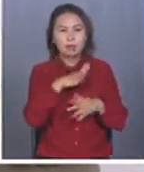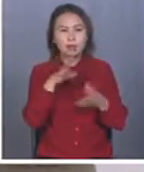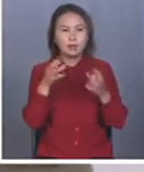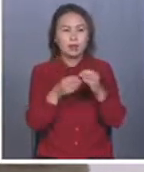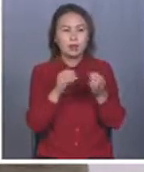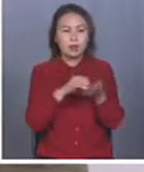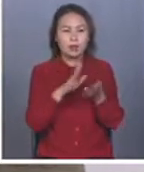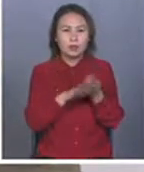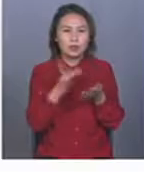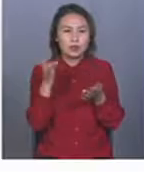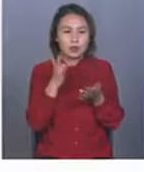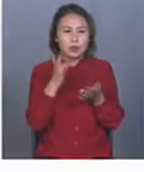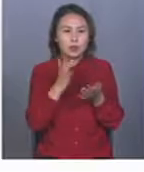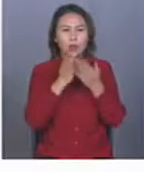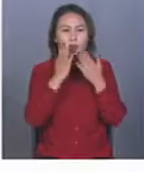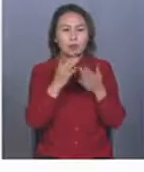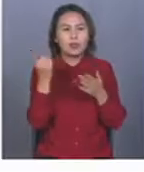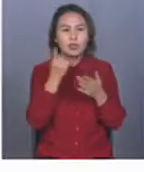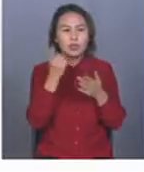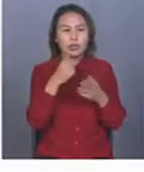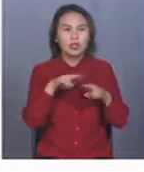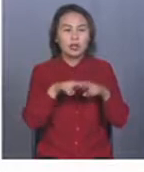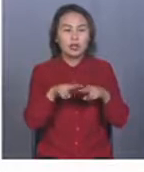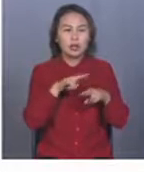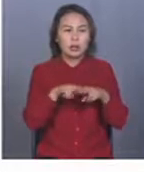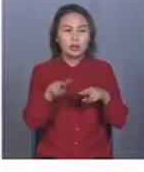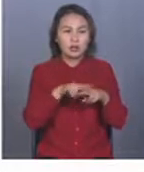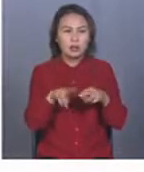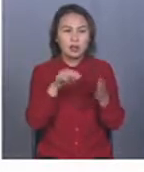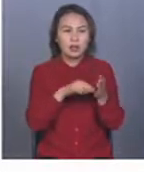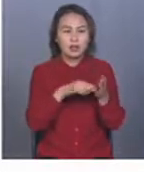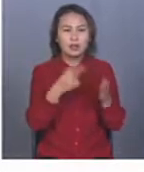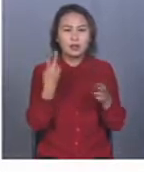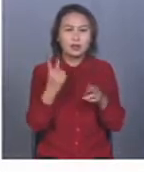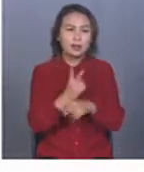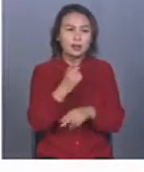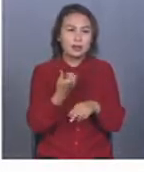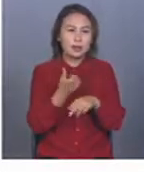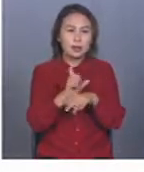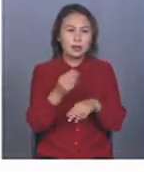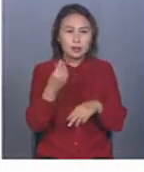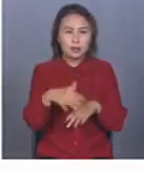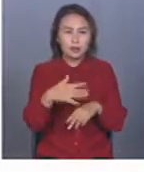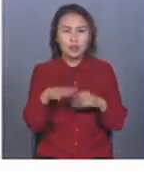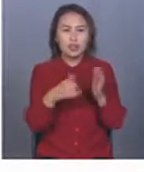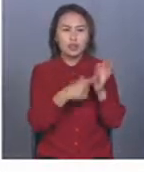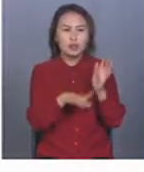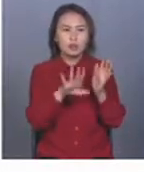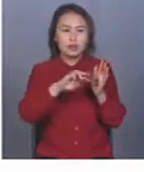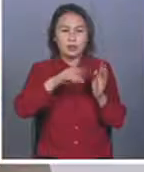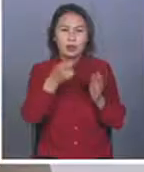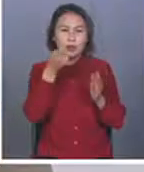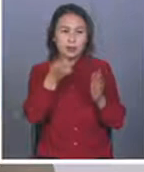керек. Оқиық. Бірінші, шоколадтың бағасы 2 есе қымбаттап, кейін 75 теңгеге